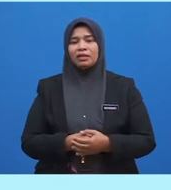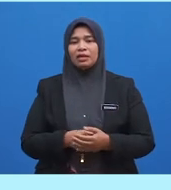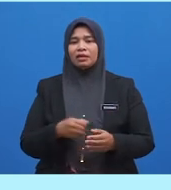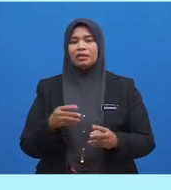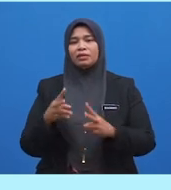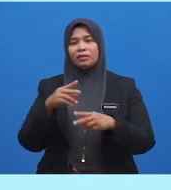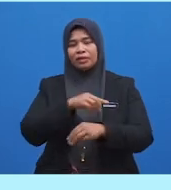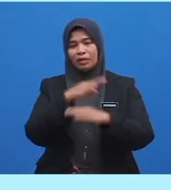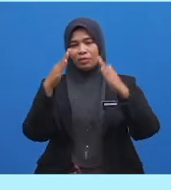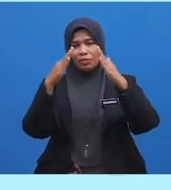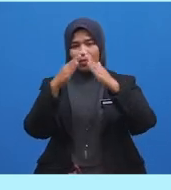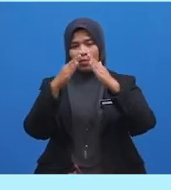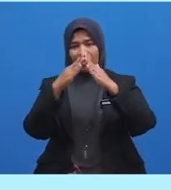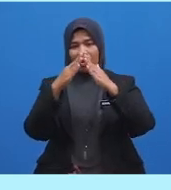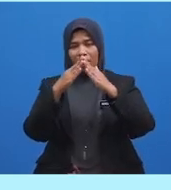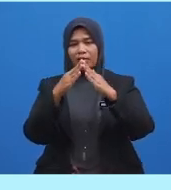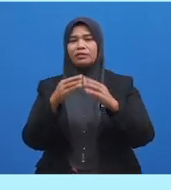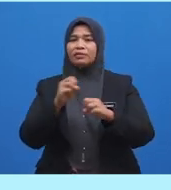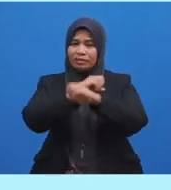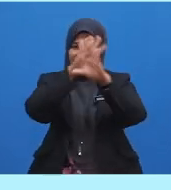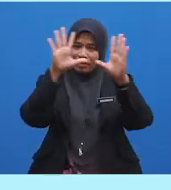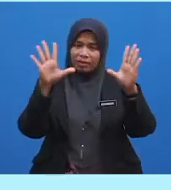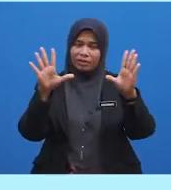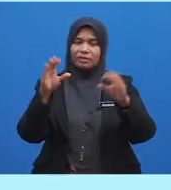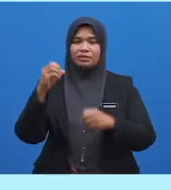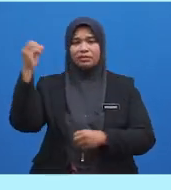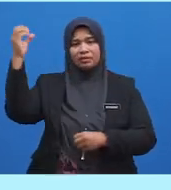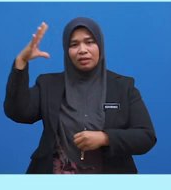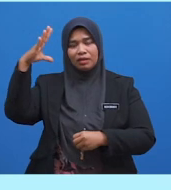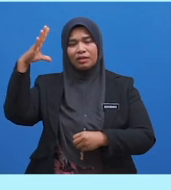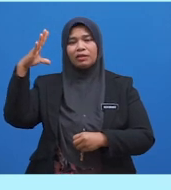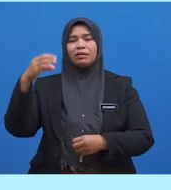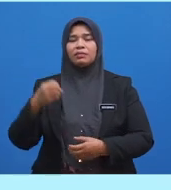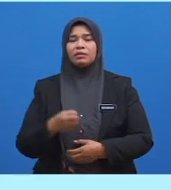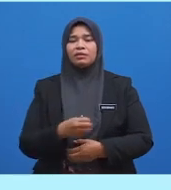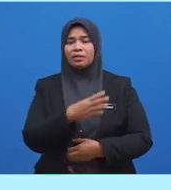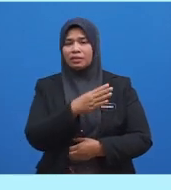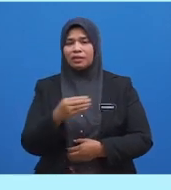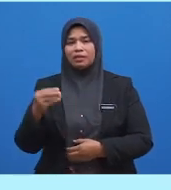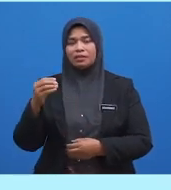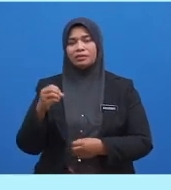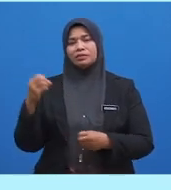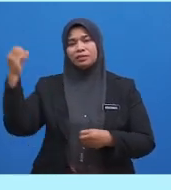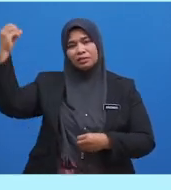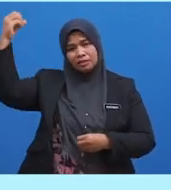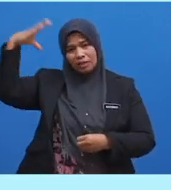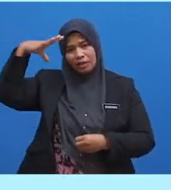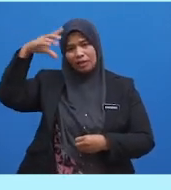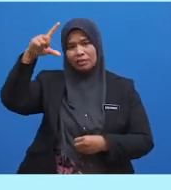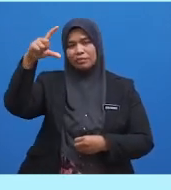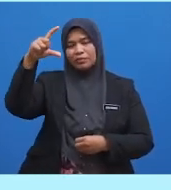sebuah rumah Hai diterangi cahaya lampu dan cahaya bulan di